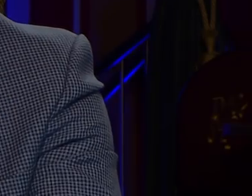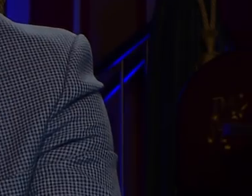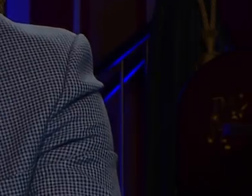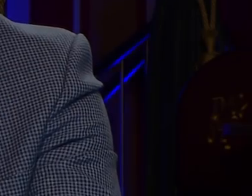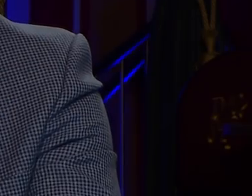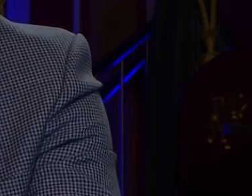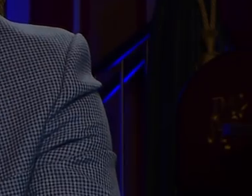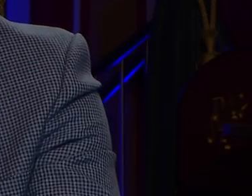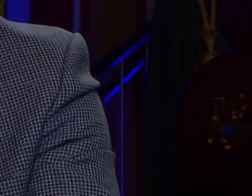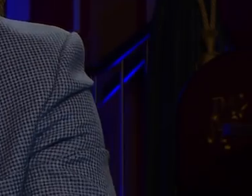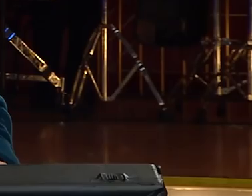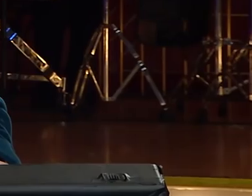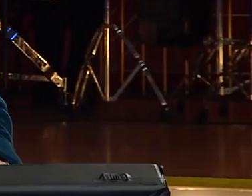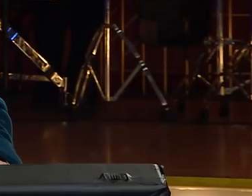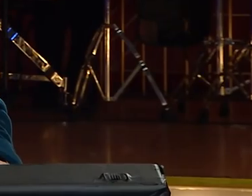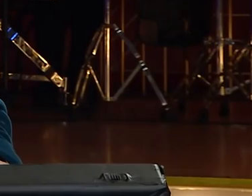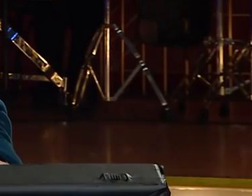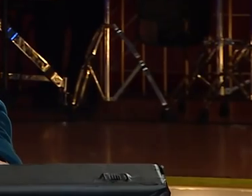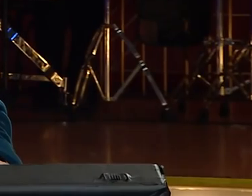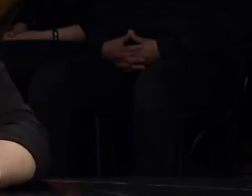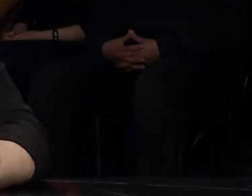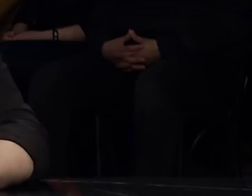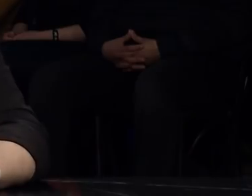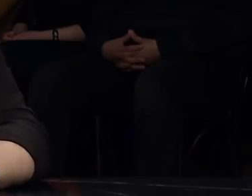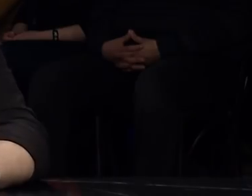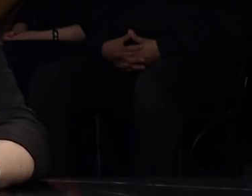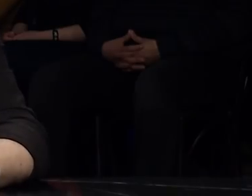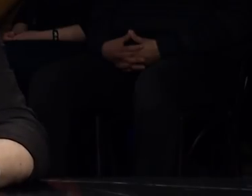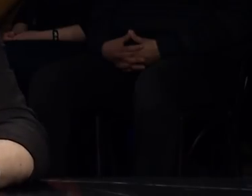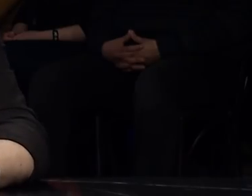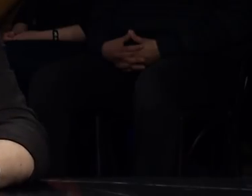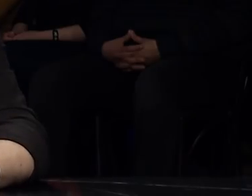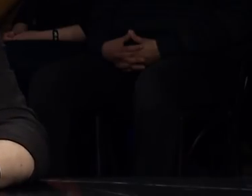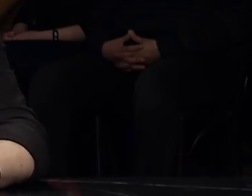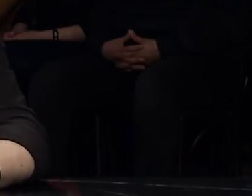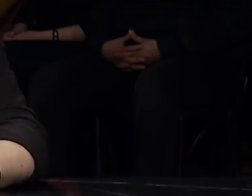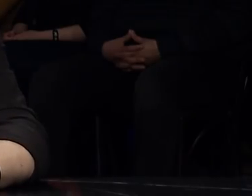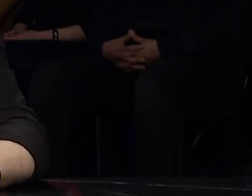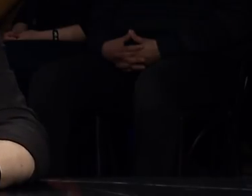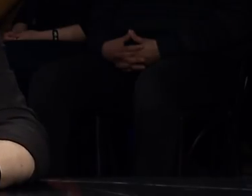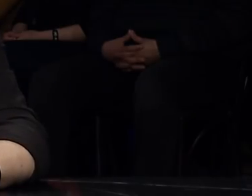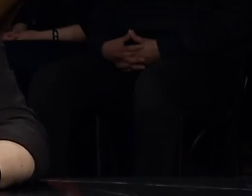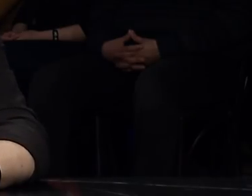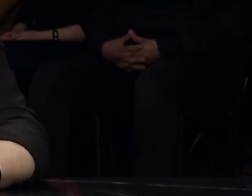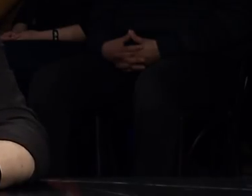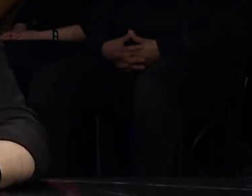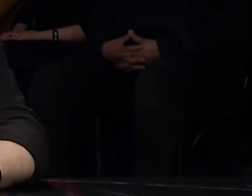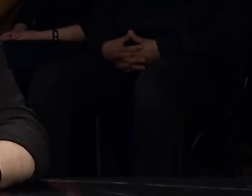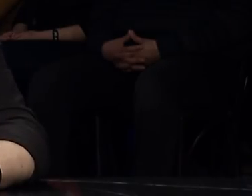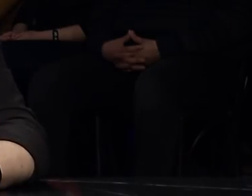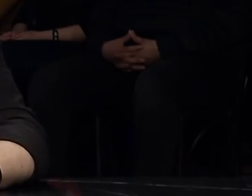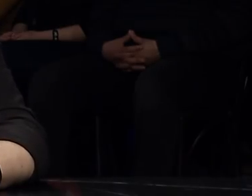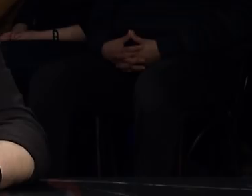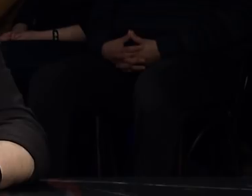Doktor Şafak Ertan Çomaklı. Bodrum'da karşılaşmıştık zaten, biliyorsunuz. Ben otelin bahçesindeki sandalyede oturmuştum.